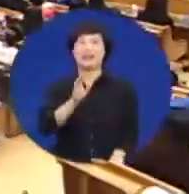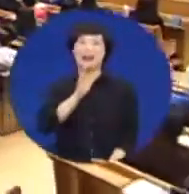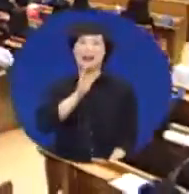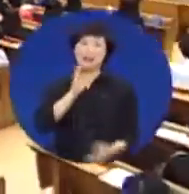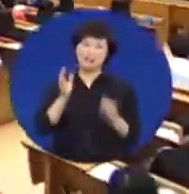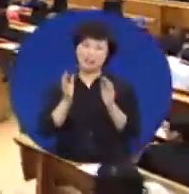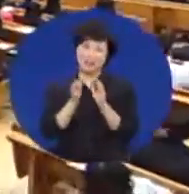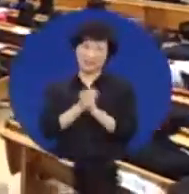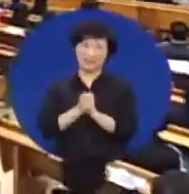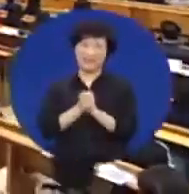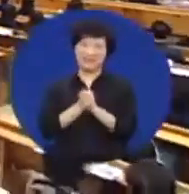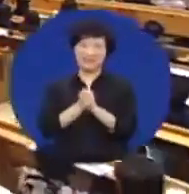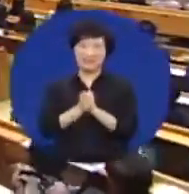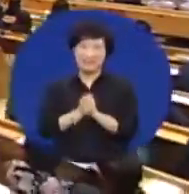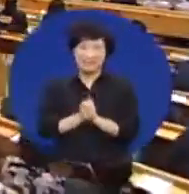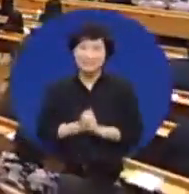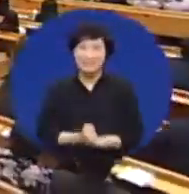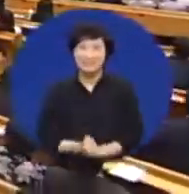곳.